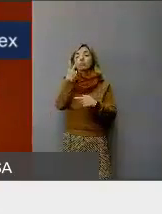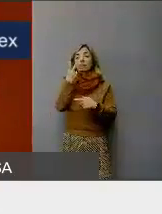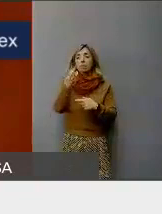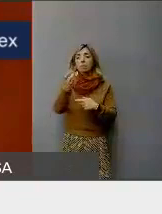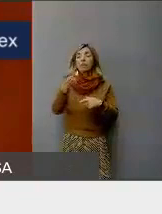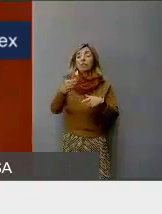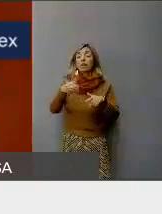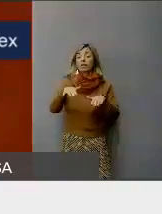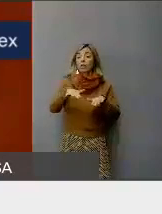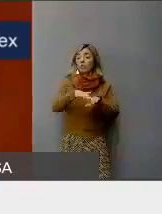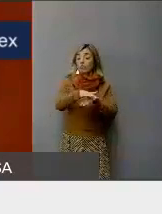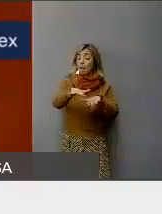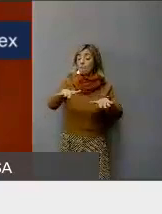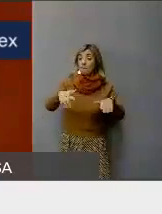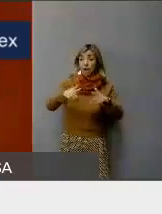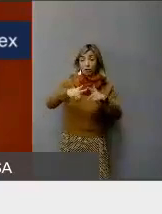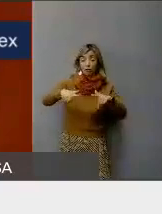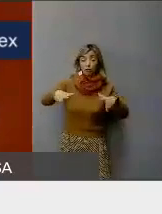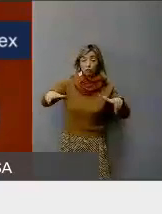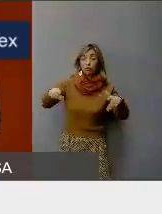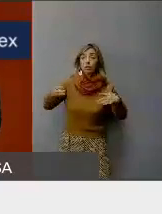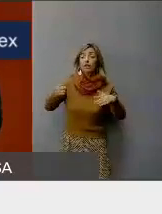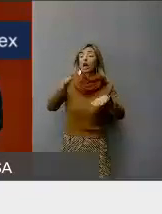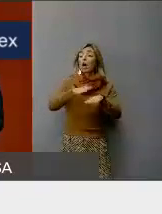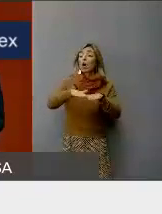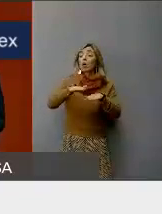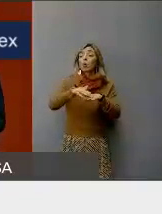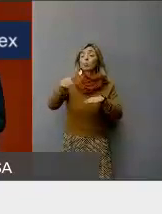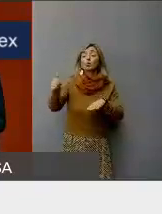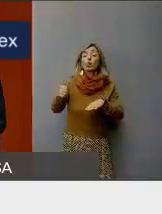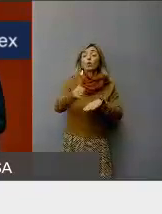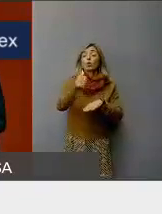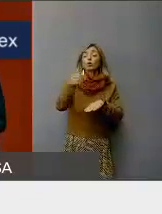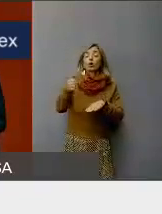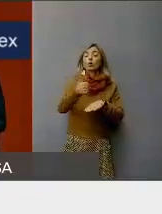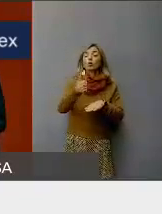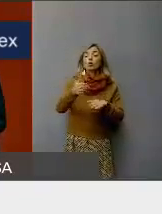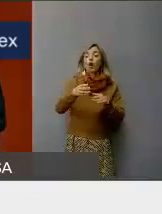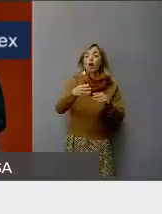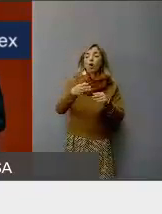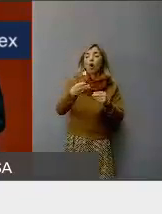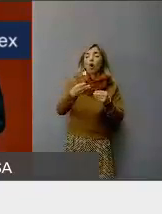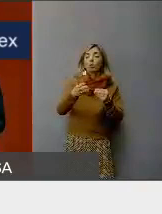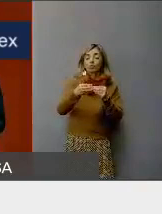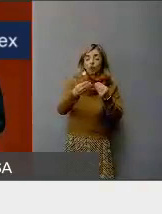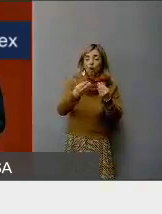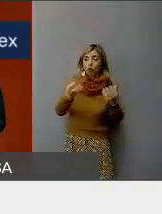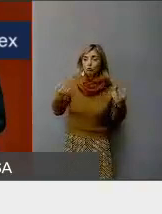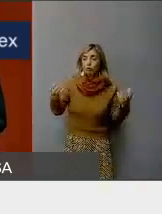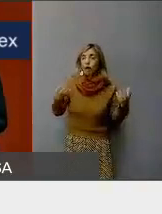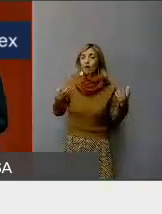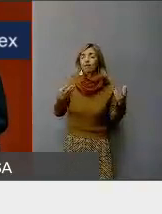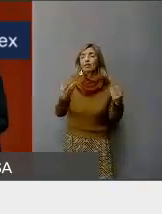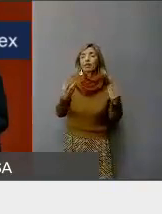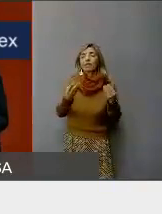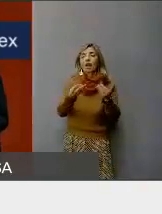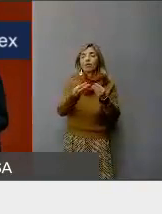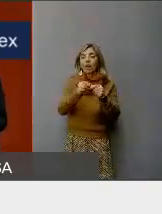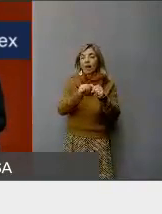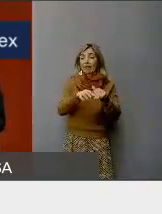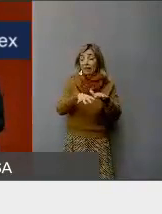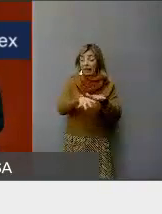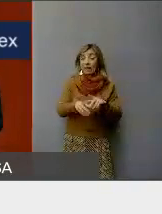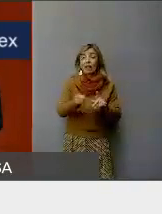rendersi disponibili per una commissione consiliare sul tema plastic free con tutte le associazioni promotrici degli scioperi globali per il clima per